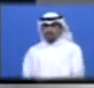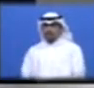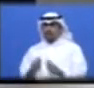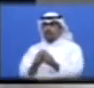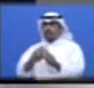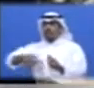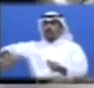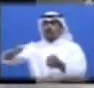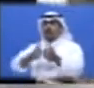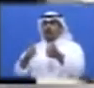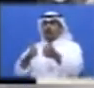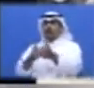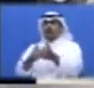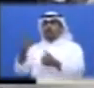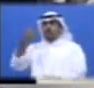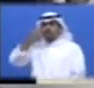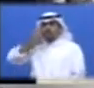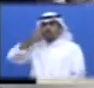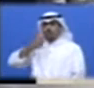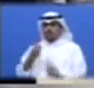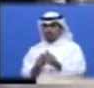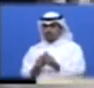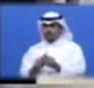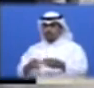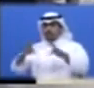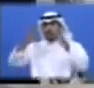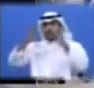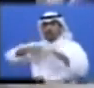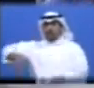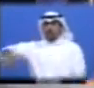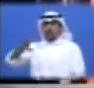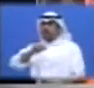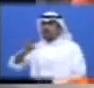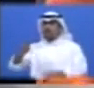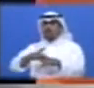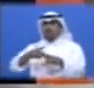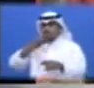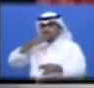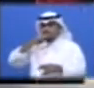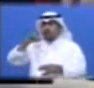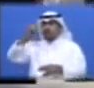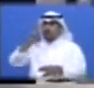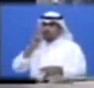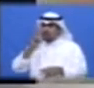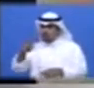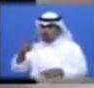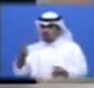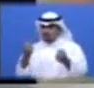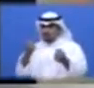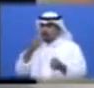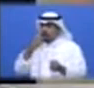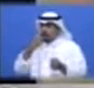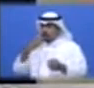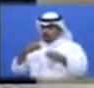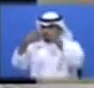المناسب للاخوه السوريين. المساعدات الكويتية للنازحين السوريين ستستمر طالما هناك حاجة لذلك، على نحو ما